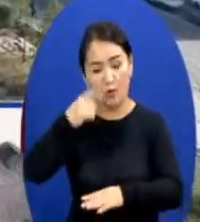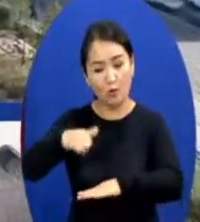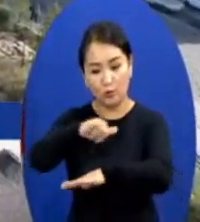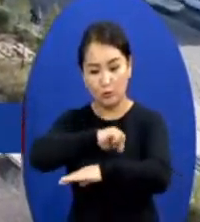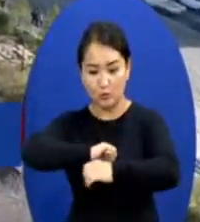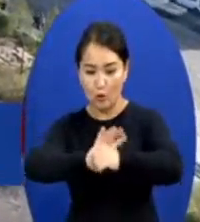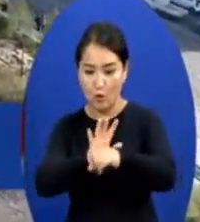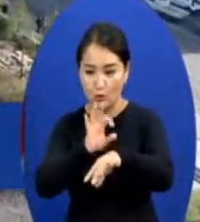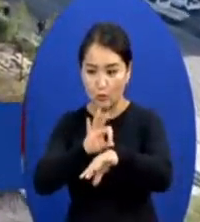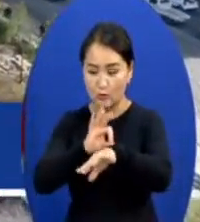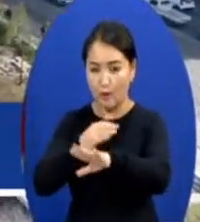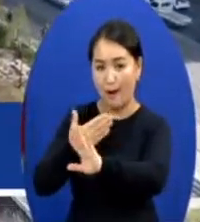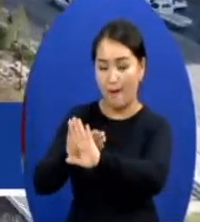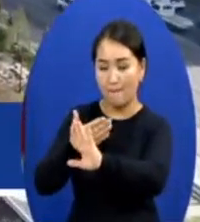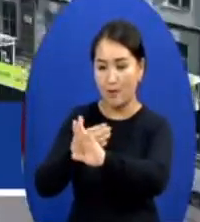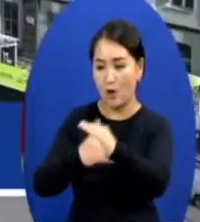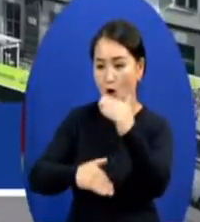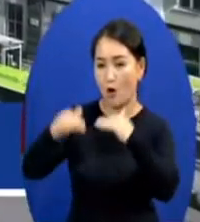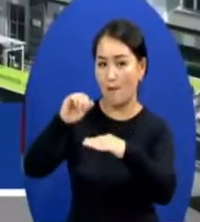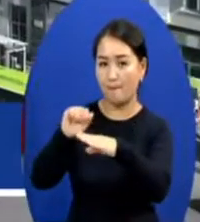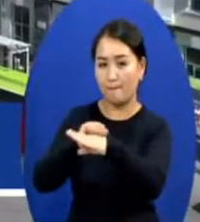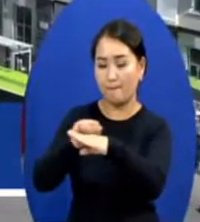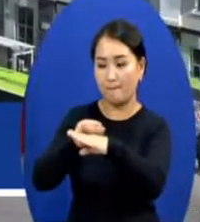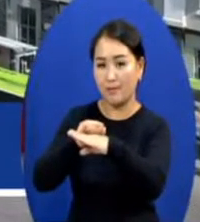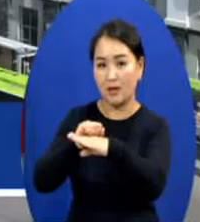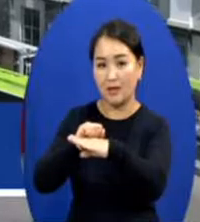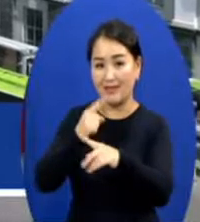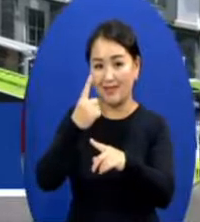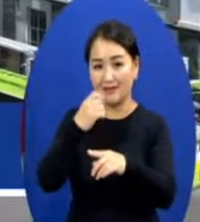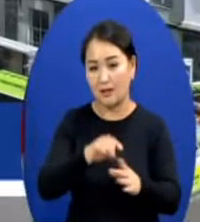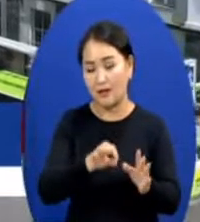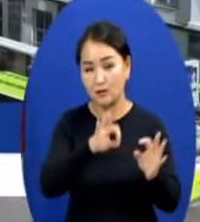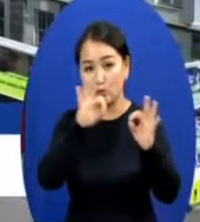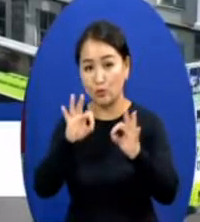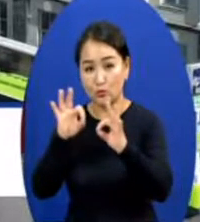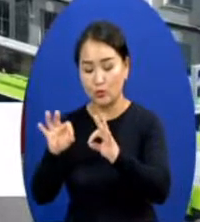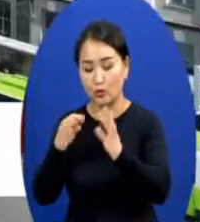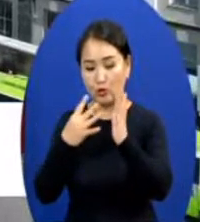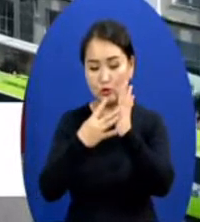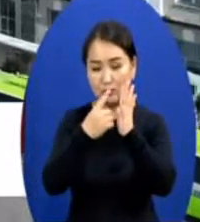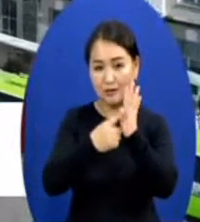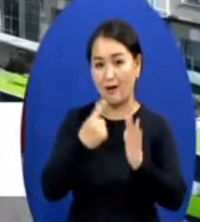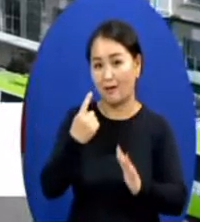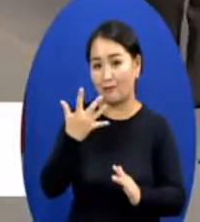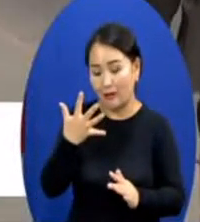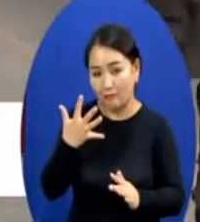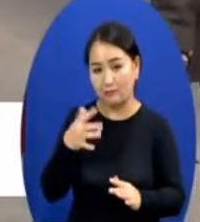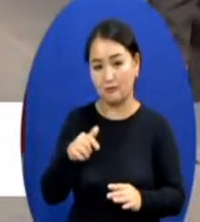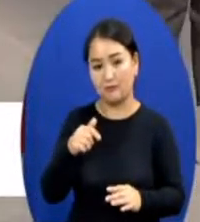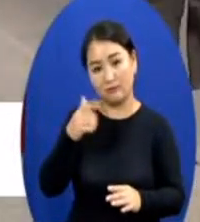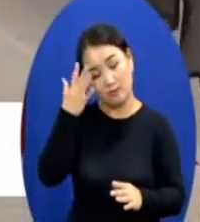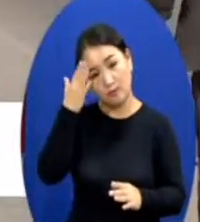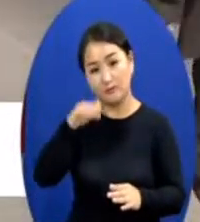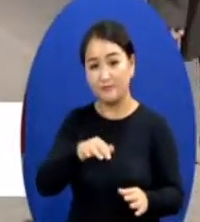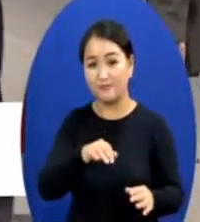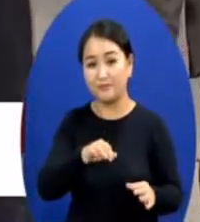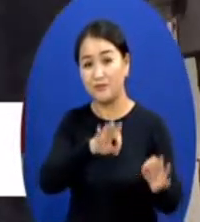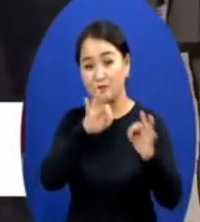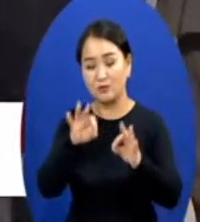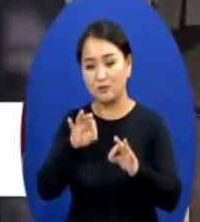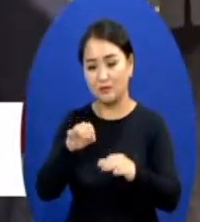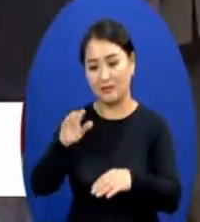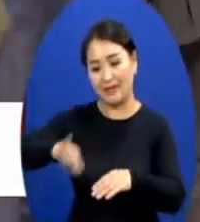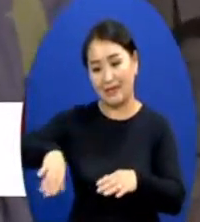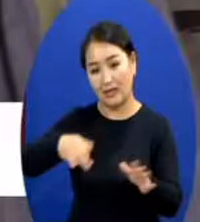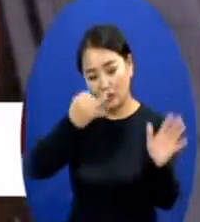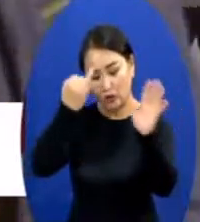Манай улс цар тахлаа сэргийлж өндөржүүлсэн бэлэн байдлын хугацааг сар сараар сунгаж ирсэн. Харин энэ 9-р сард 15 хоногт сунгасан юм. Ирэх 7 хоногт улсын онцгой